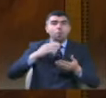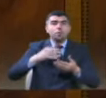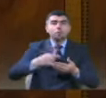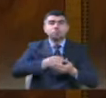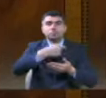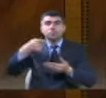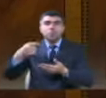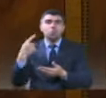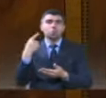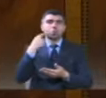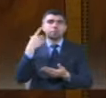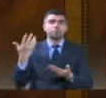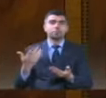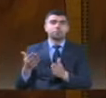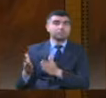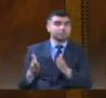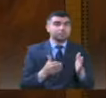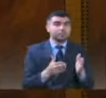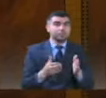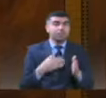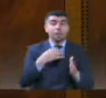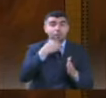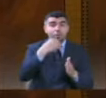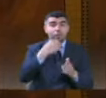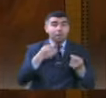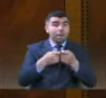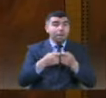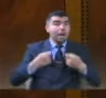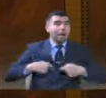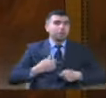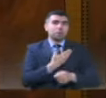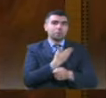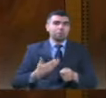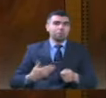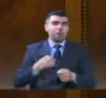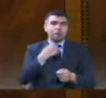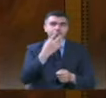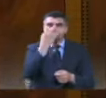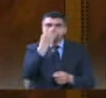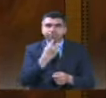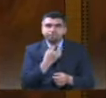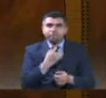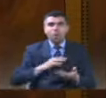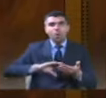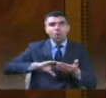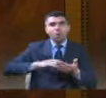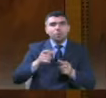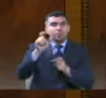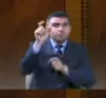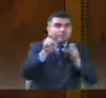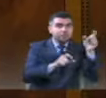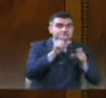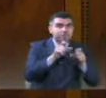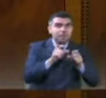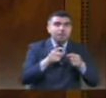أكدوبة. لا يعقل ومن العار سيد رئيس الحكومة أن نختزي الحياة واستهلاك المواطنين في